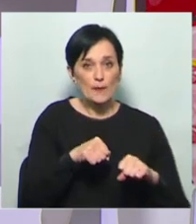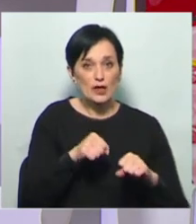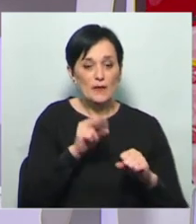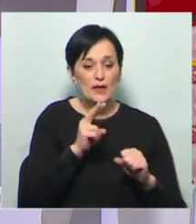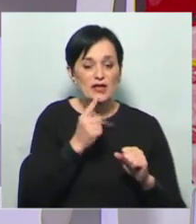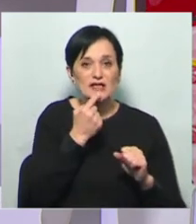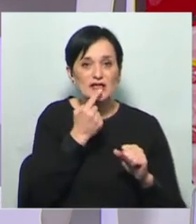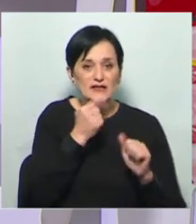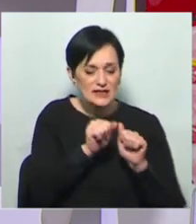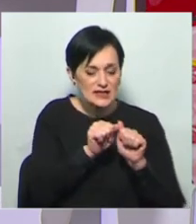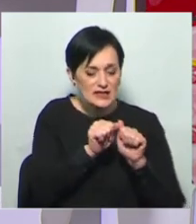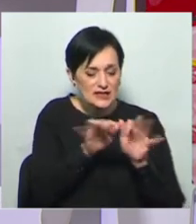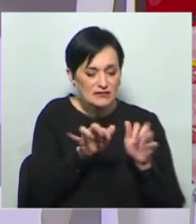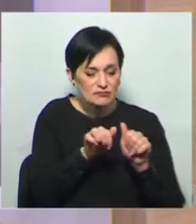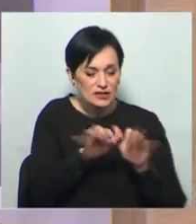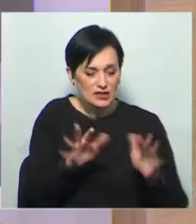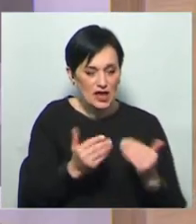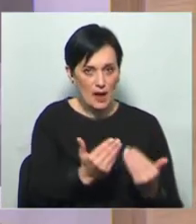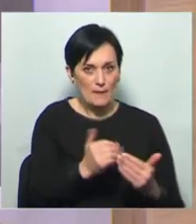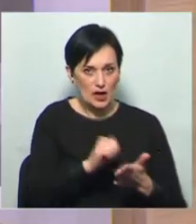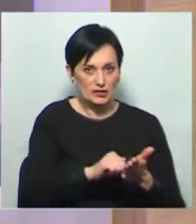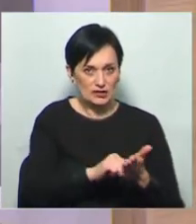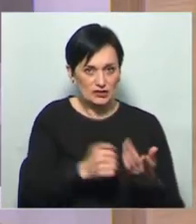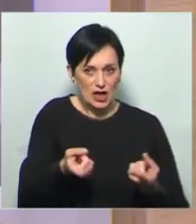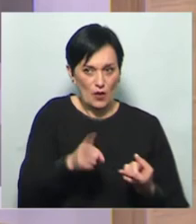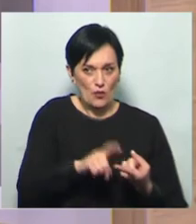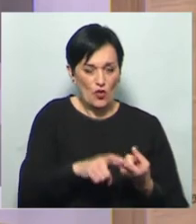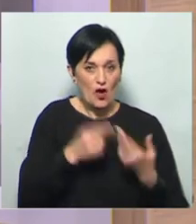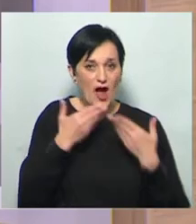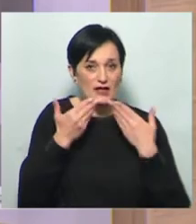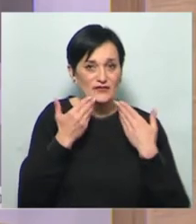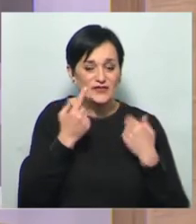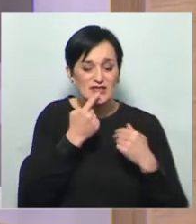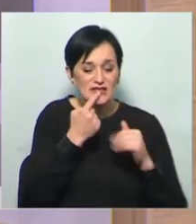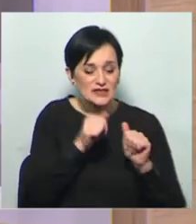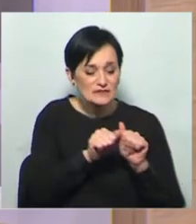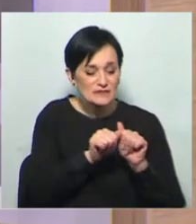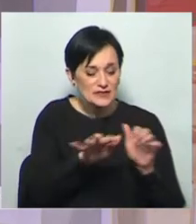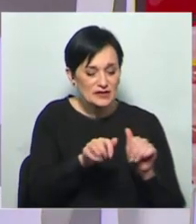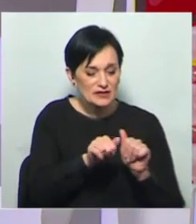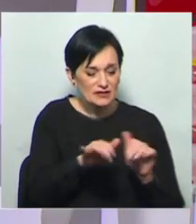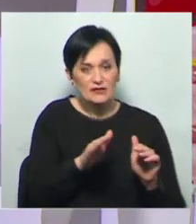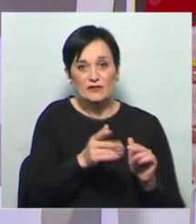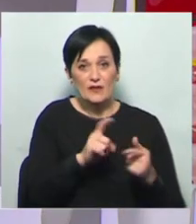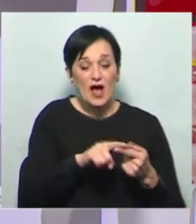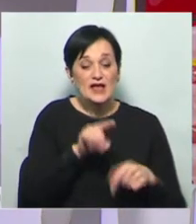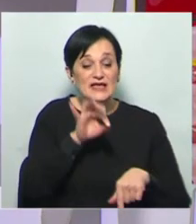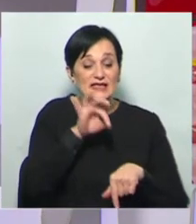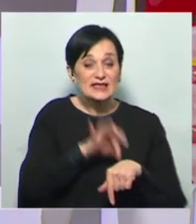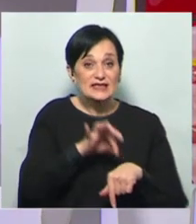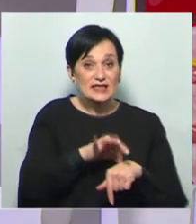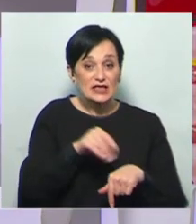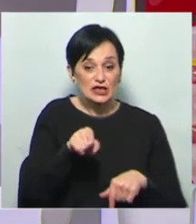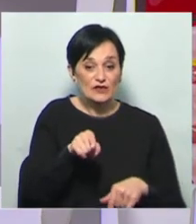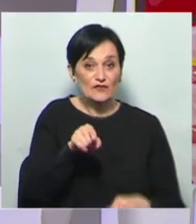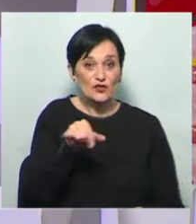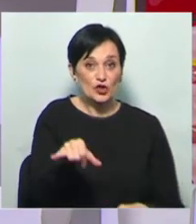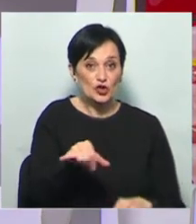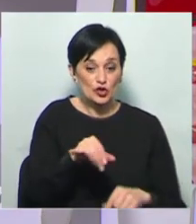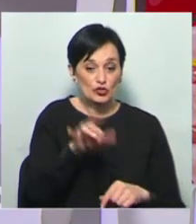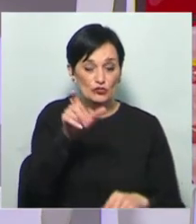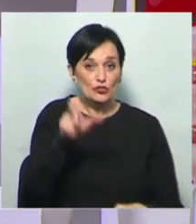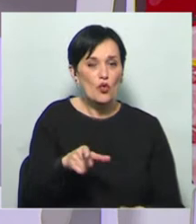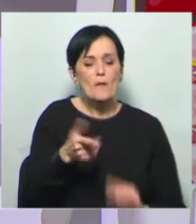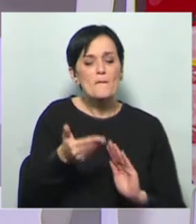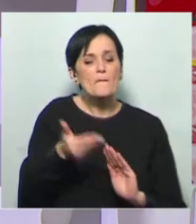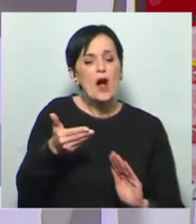გემატომების მიზეზი იყოს. და ამ ჩაქცევებს დაუკავშიროთ ადვილად, დიახ, ეს მენიშნება. რაც ტკივილებს, რომელიც პაციენტს ჰქონდა, მანამდე არ